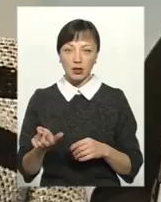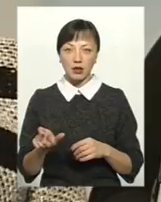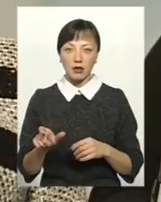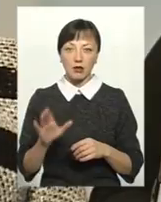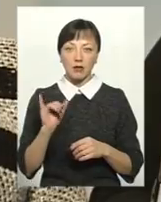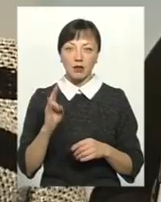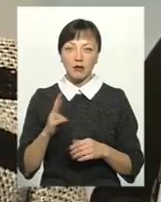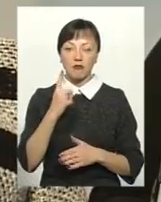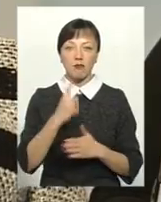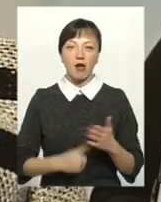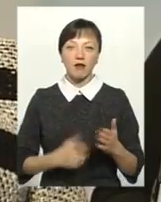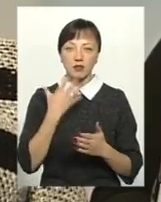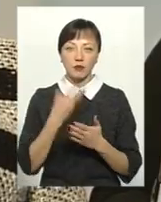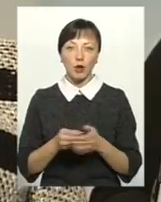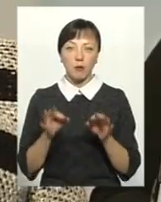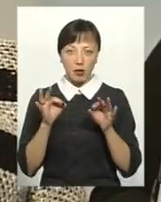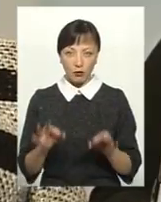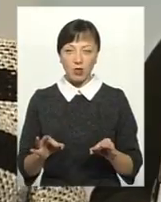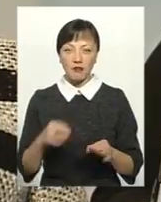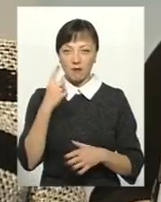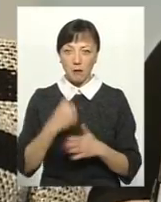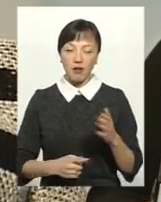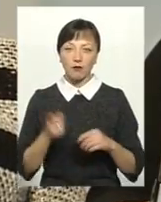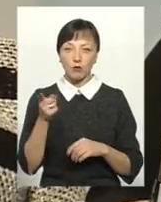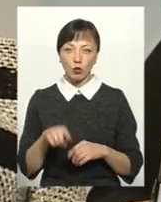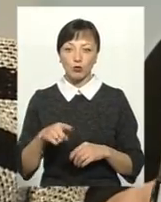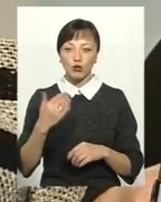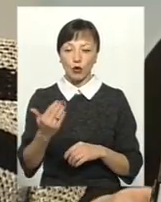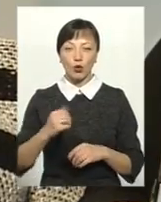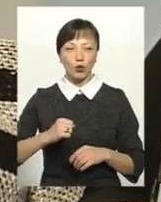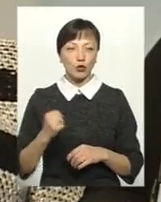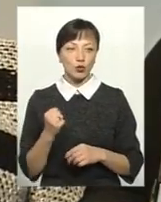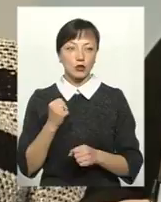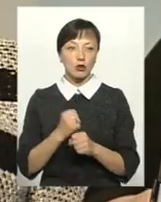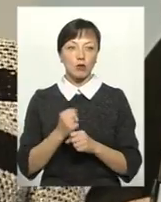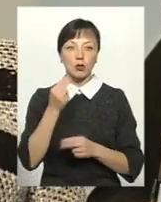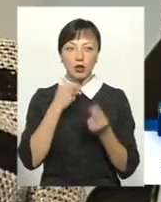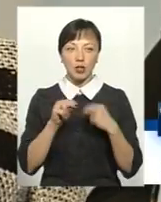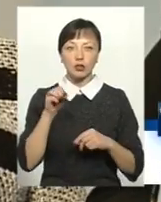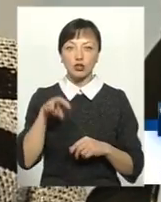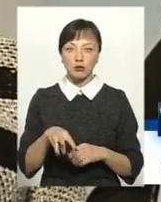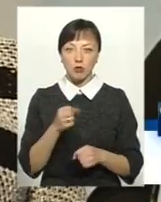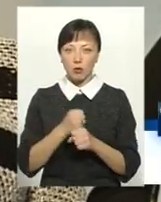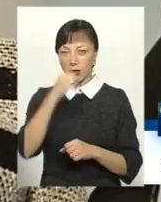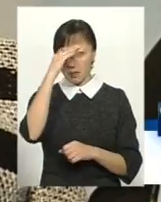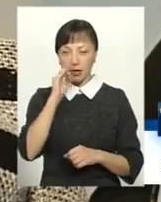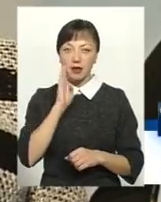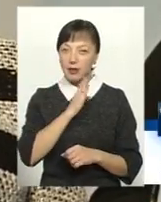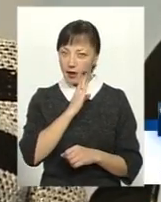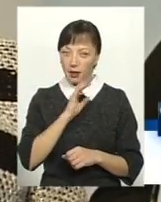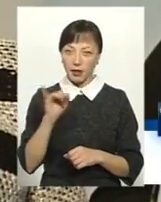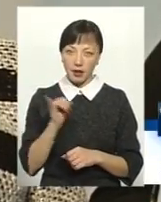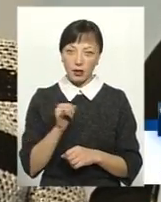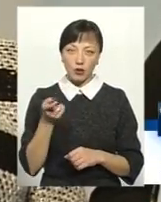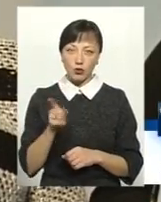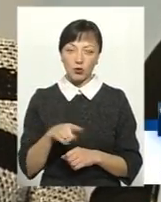він впевнений в своїй правоті. І він впевнений в тому, що його друзі роблять краще, чим роблять батьки. І